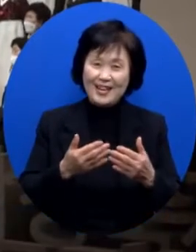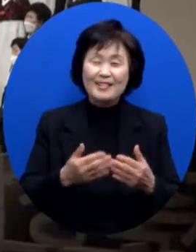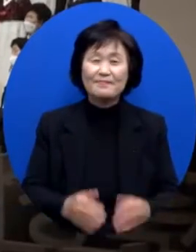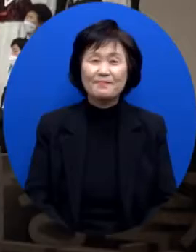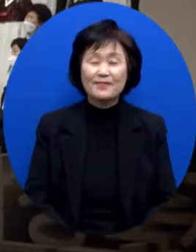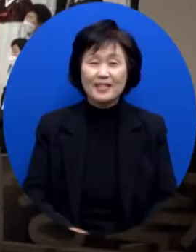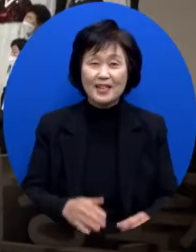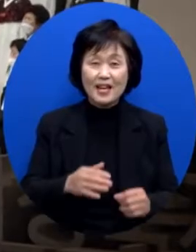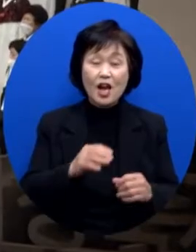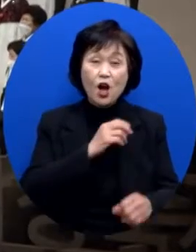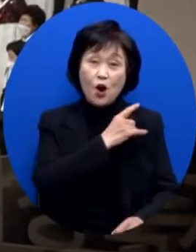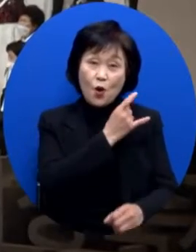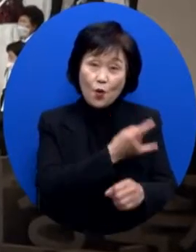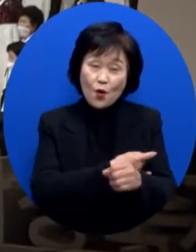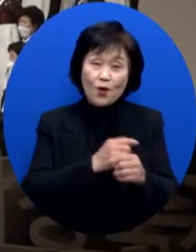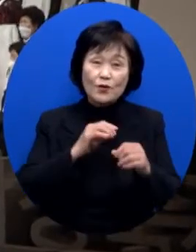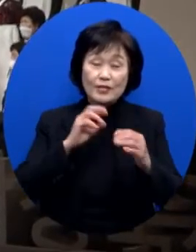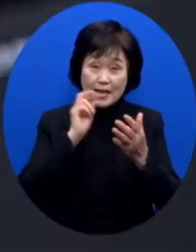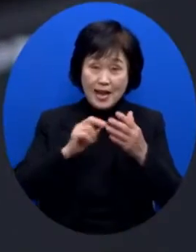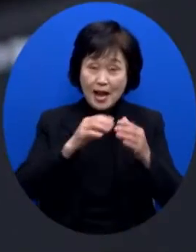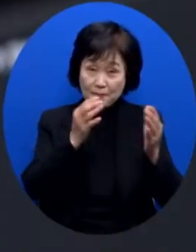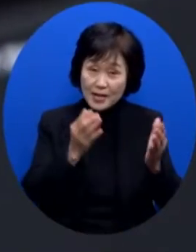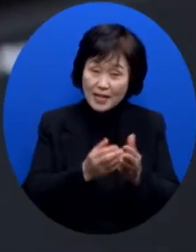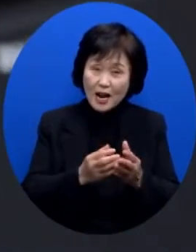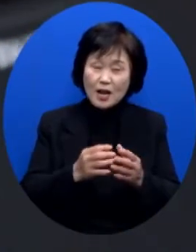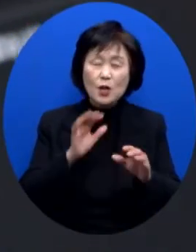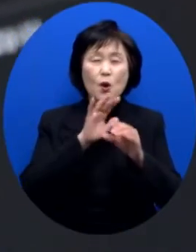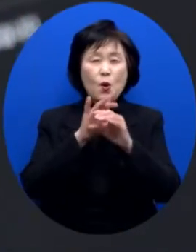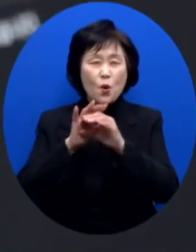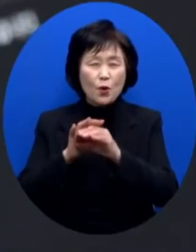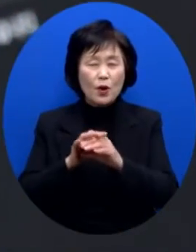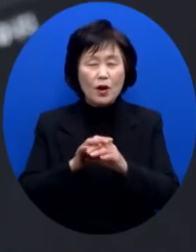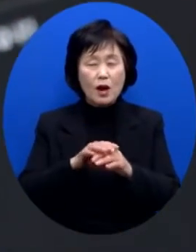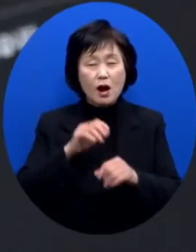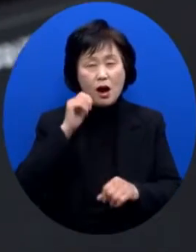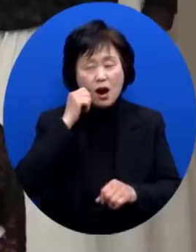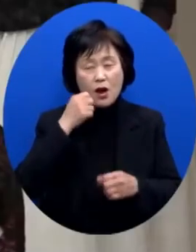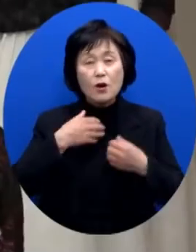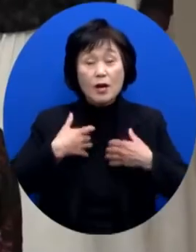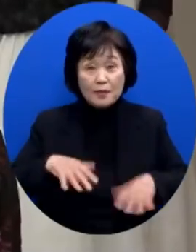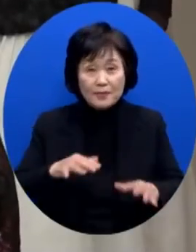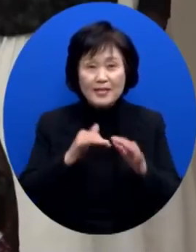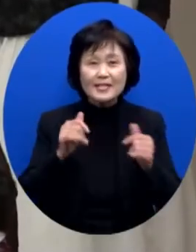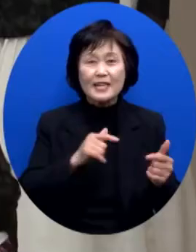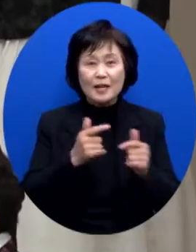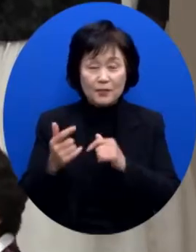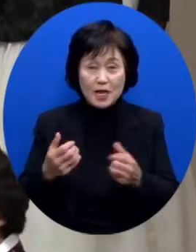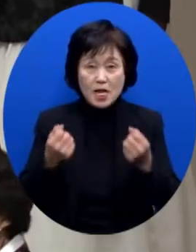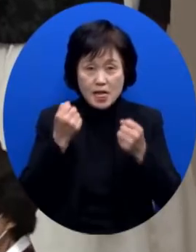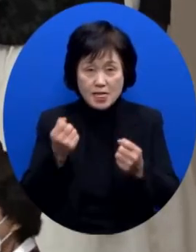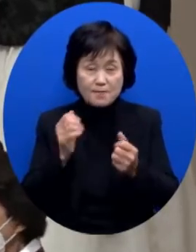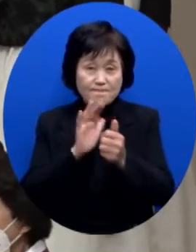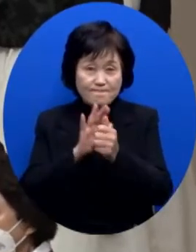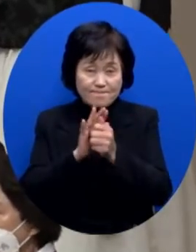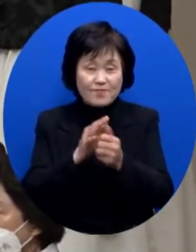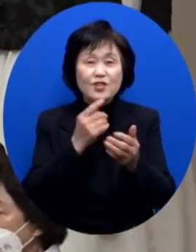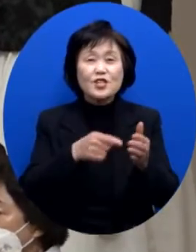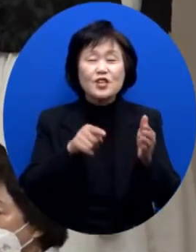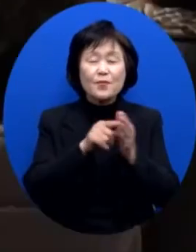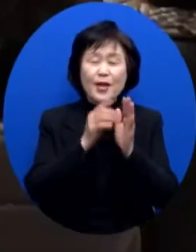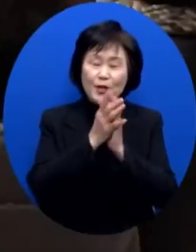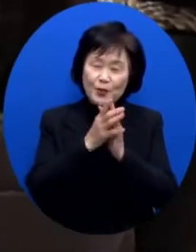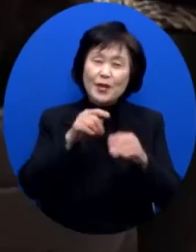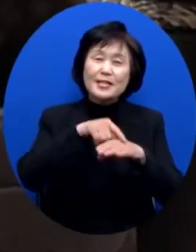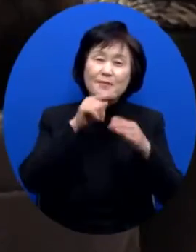대구 싣지 숙원사업 창단은 코로나 로 지친 이들에게 힘과 용기를 복도가 주기위해 기도하는 심정으로 노래 라고 차